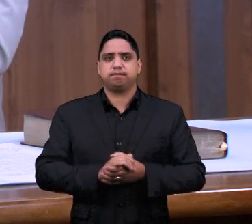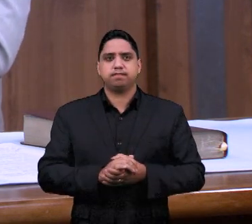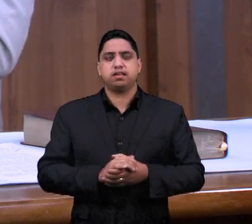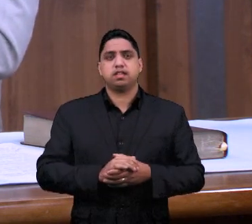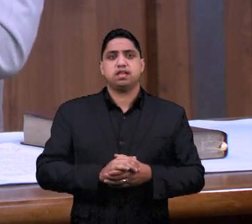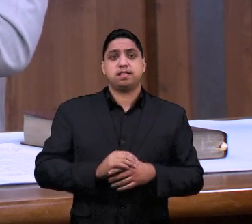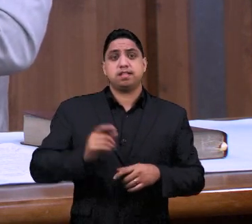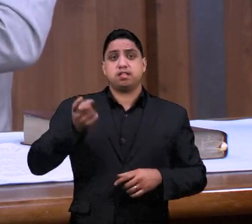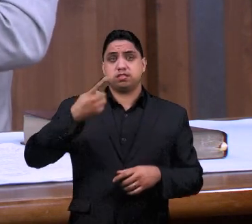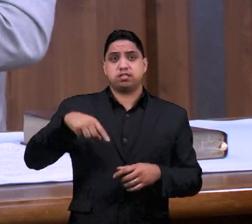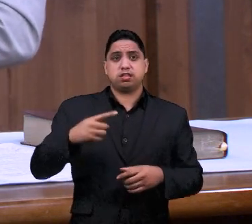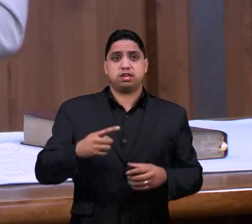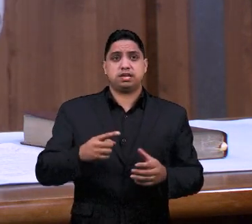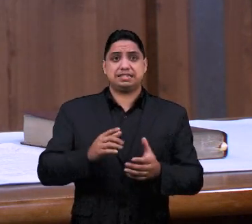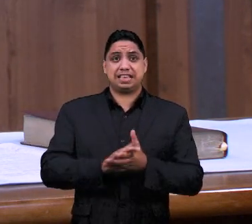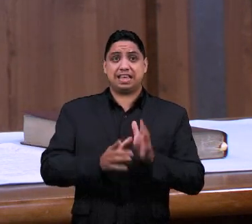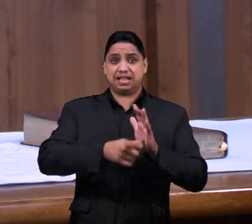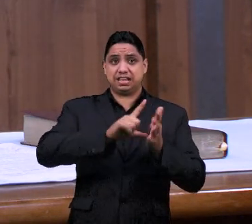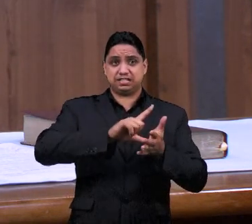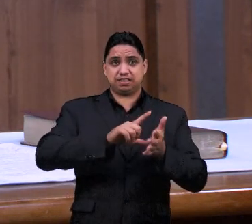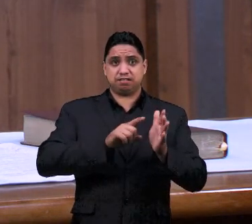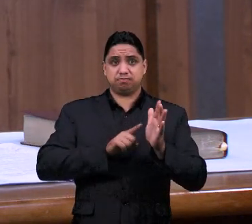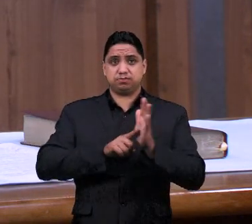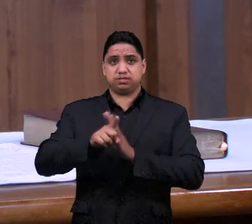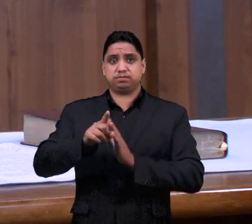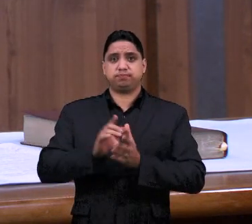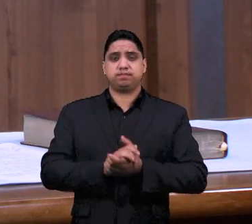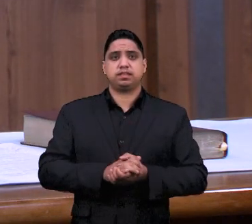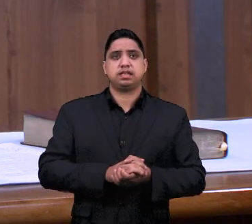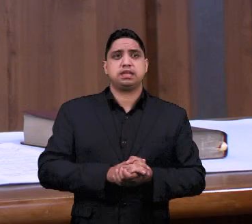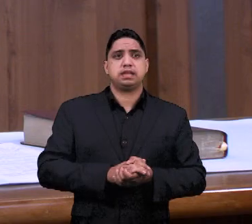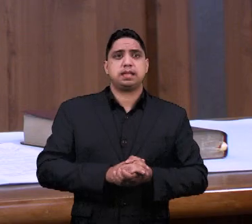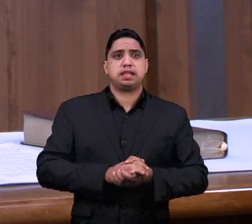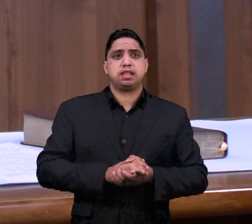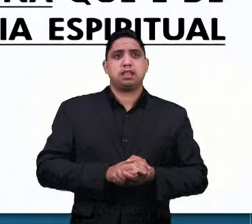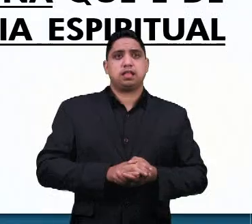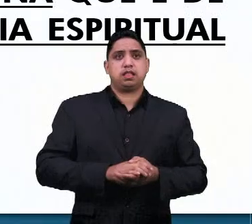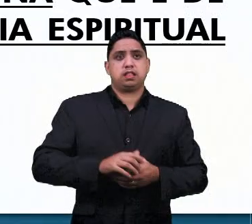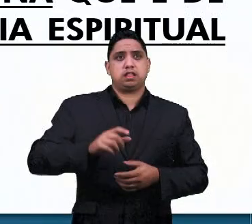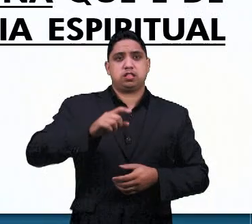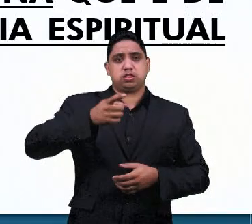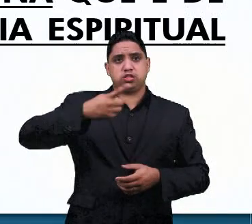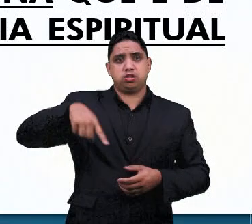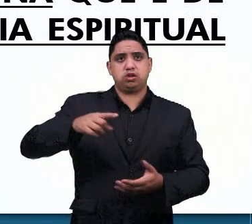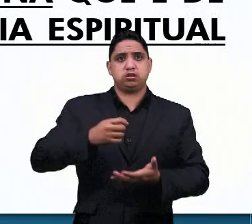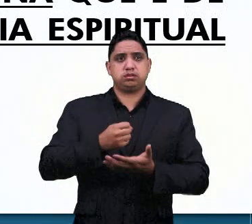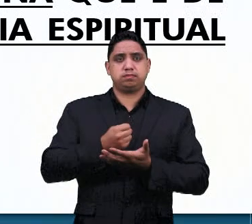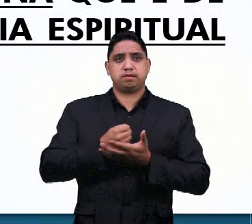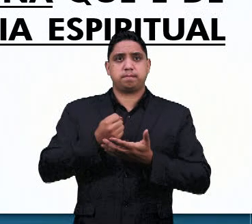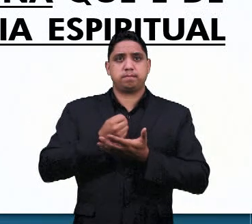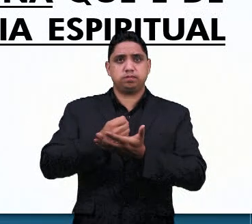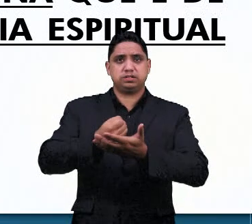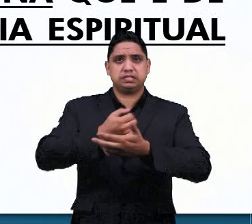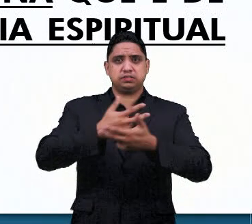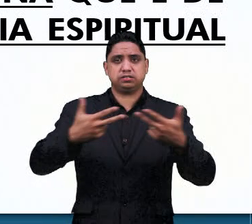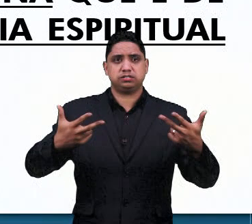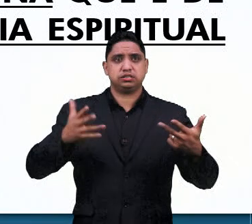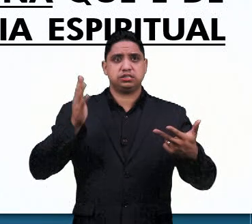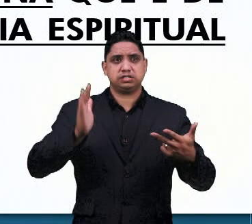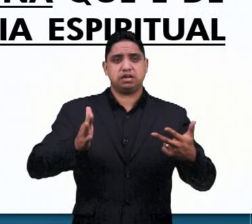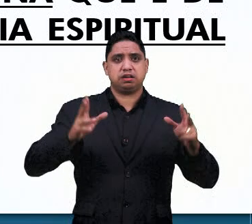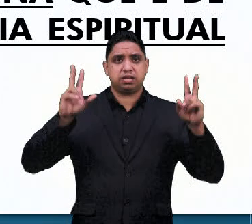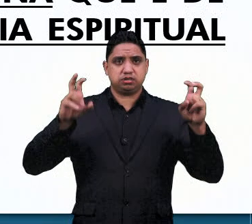deux avertissements ici, au début. En répondant à diverses questions comme des